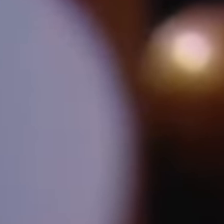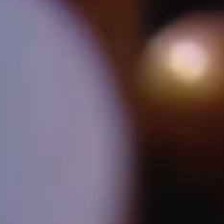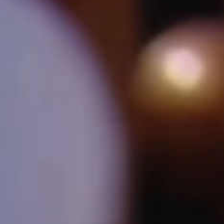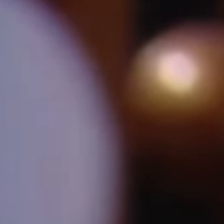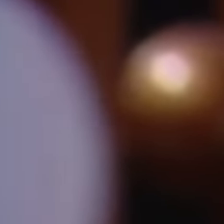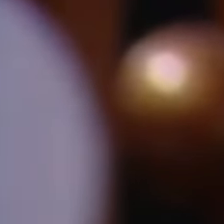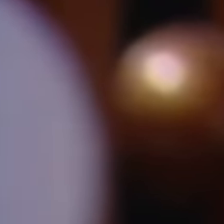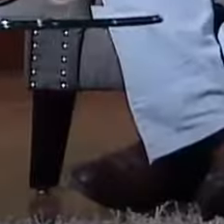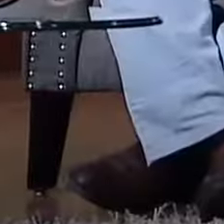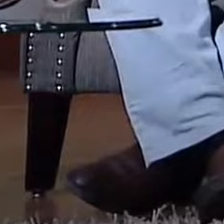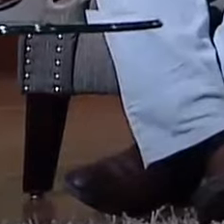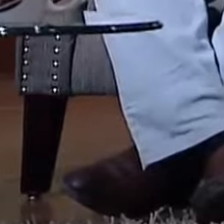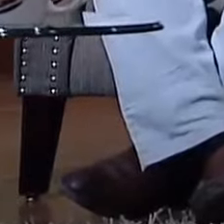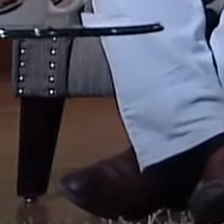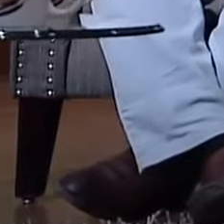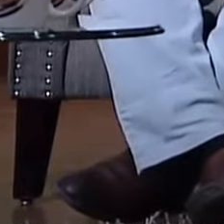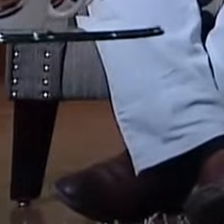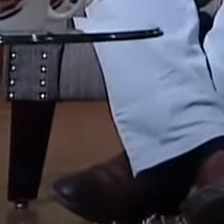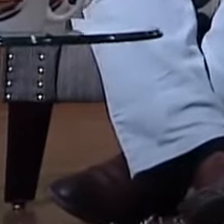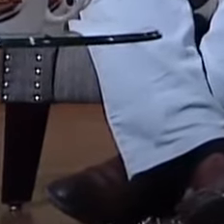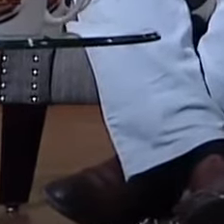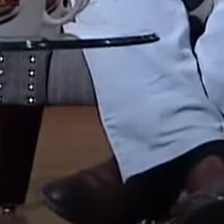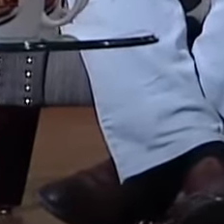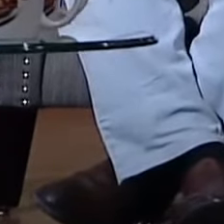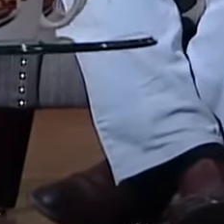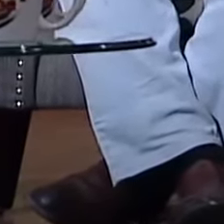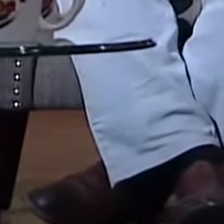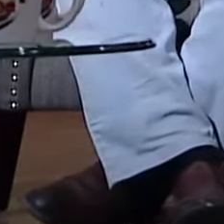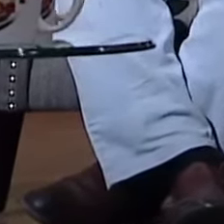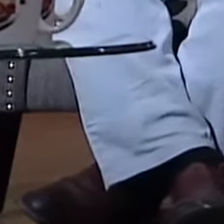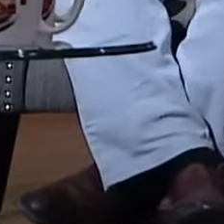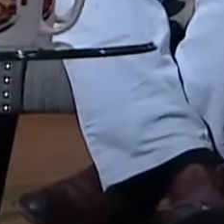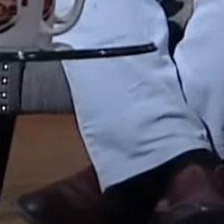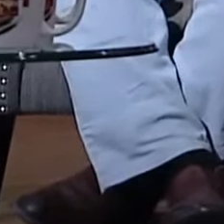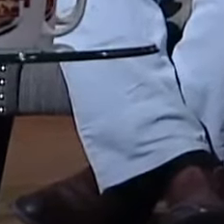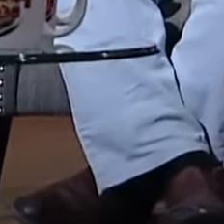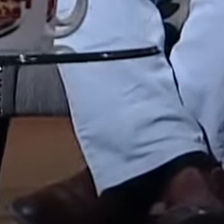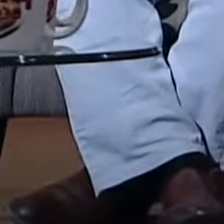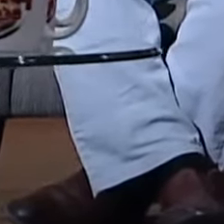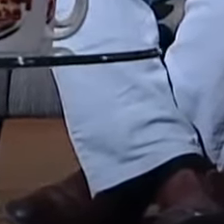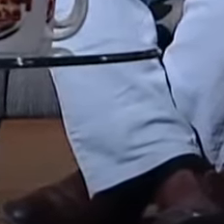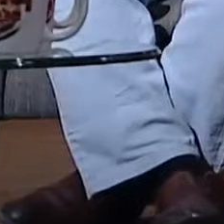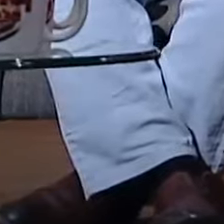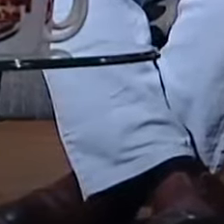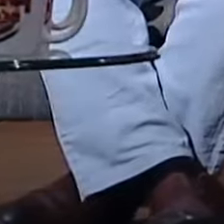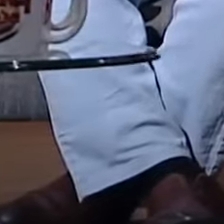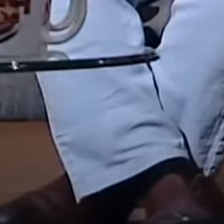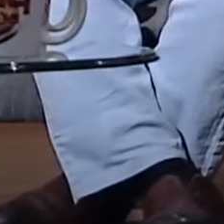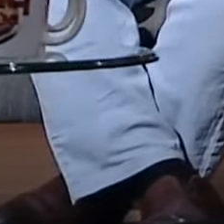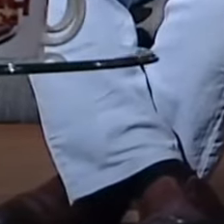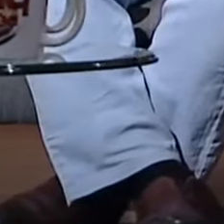صلاة الزين يا صلاة الزين يا صلاة الزين